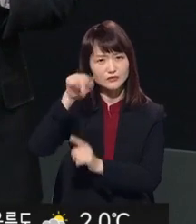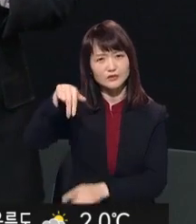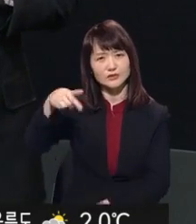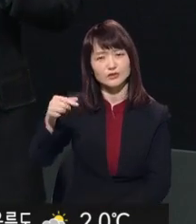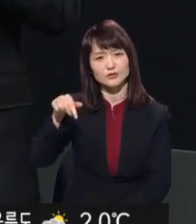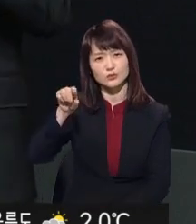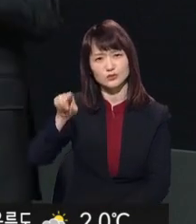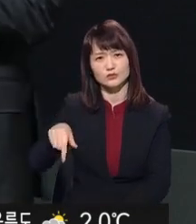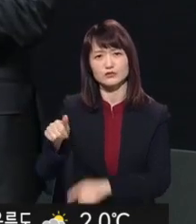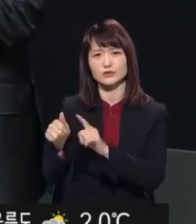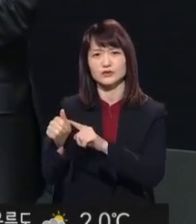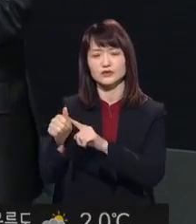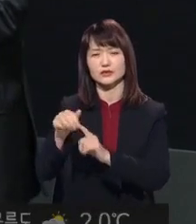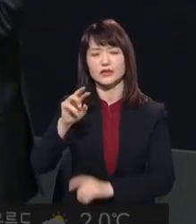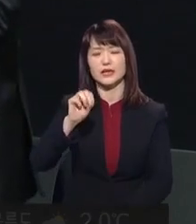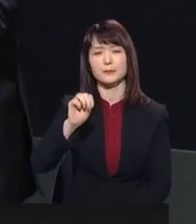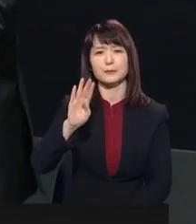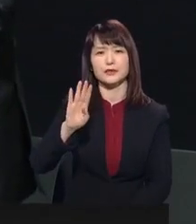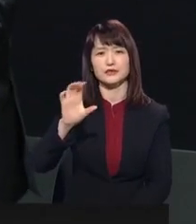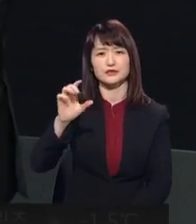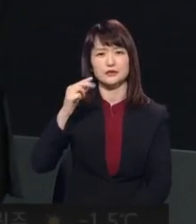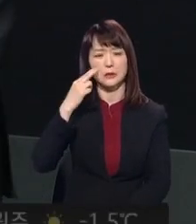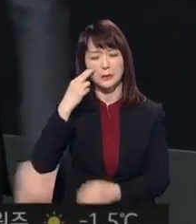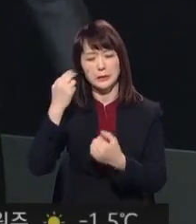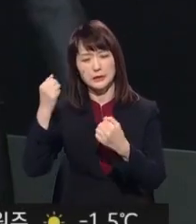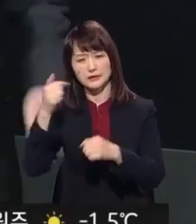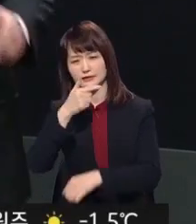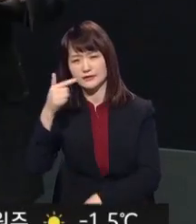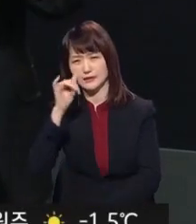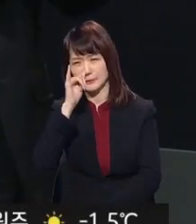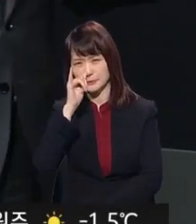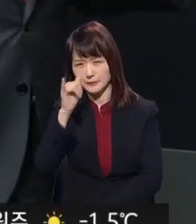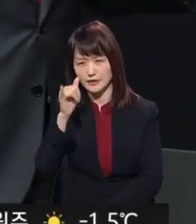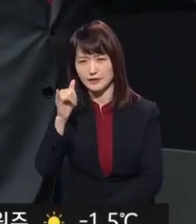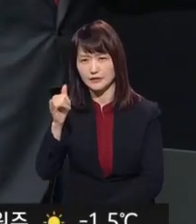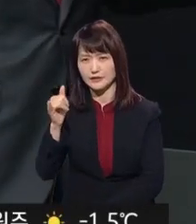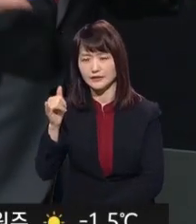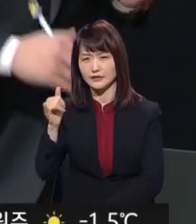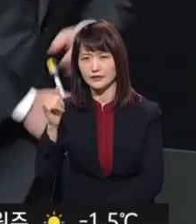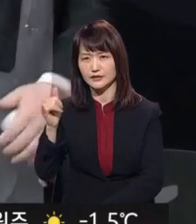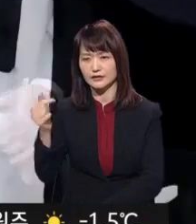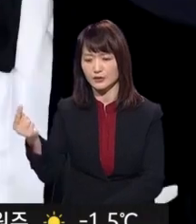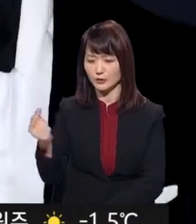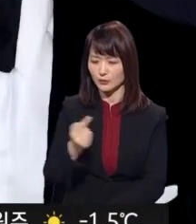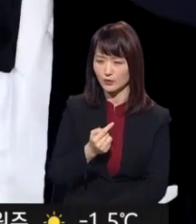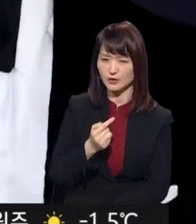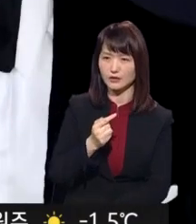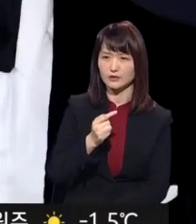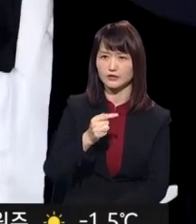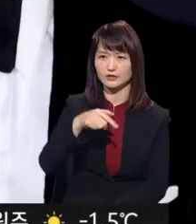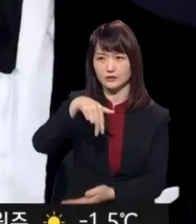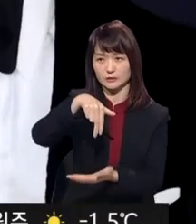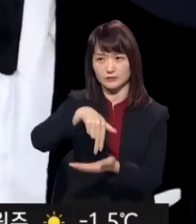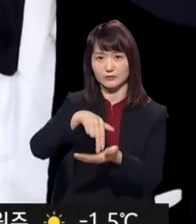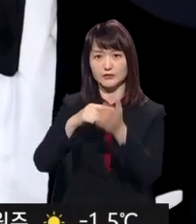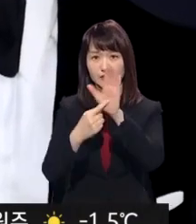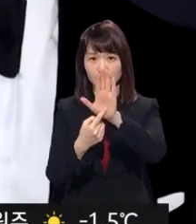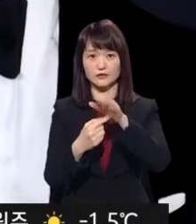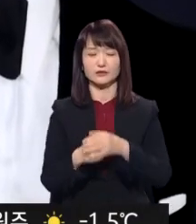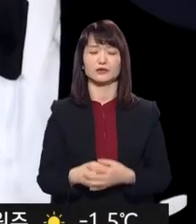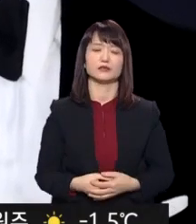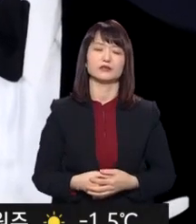연예대상 연기대상 연기대상 시상식에서 약간 복선을 깔았어요 그 수상소감 얘기하면서 지난해